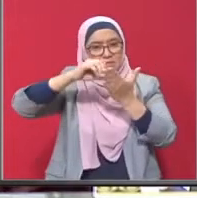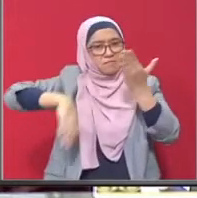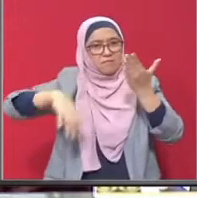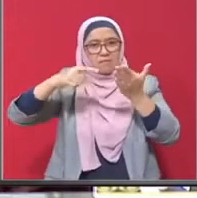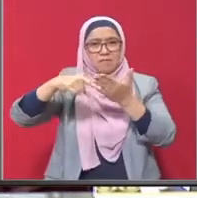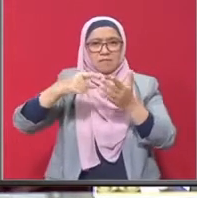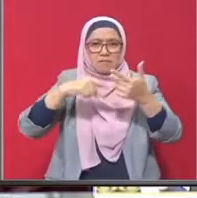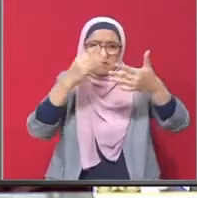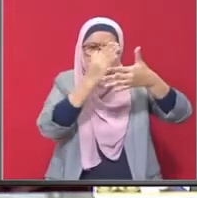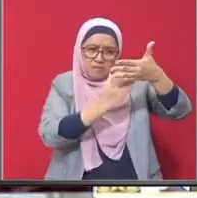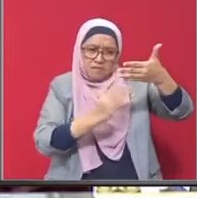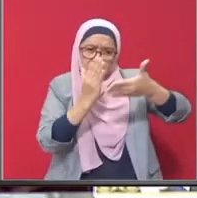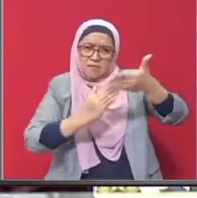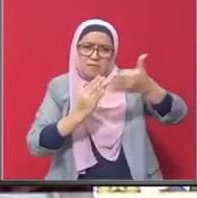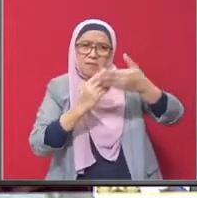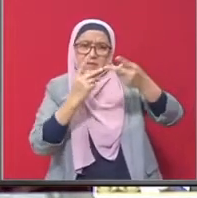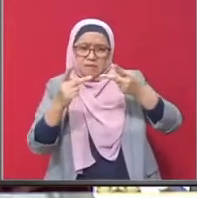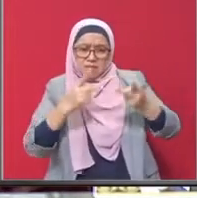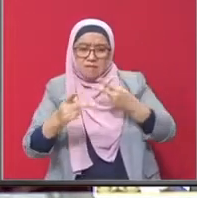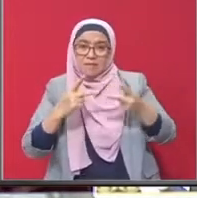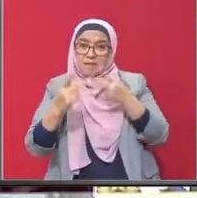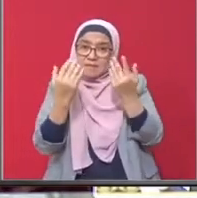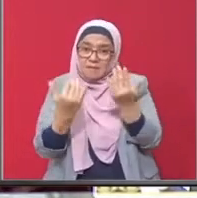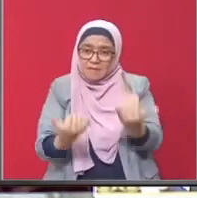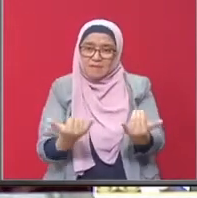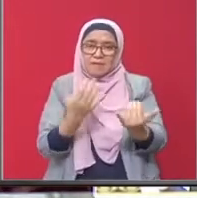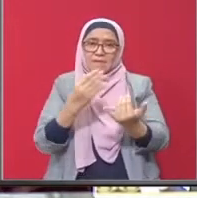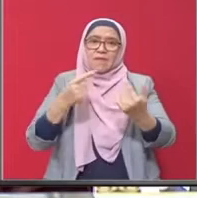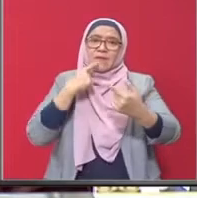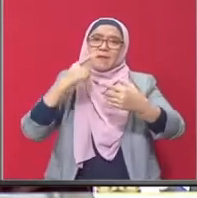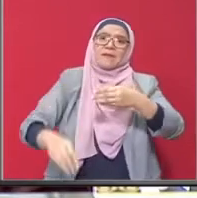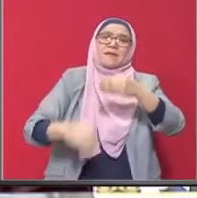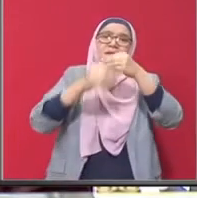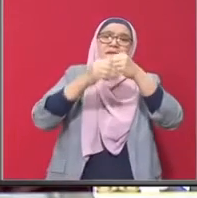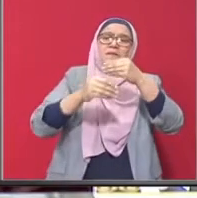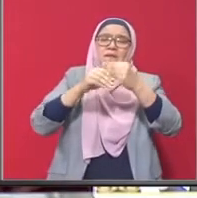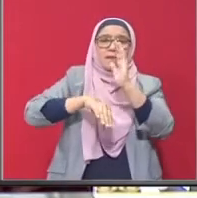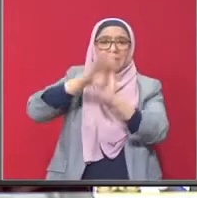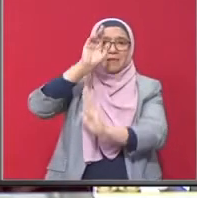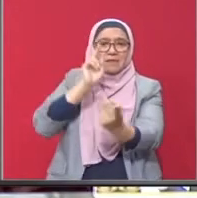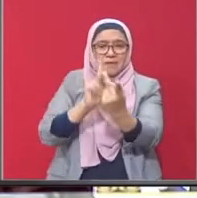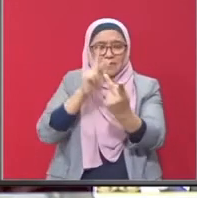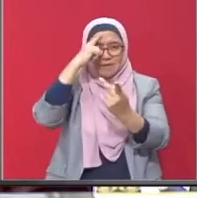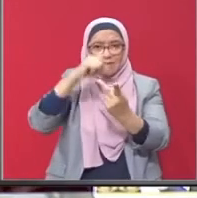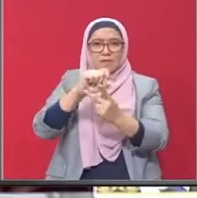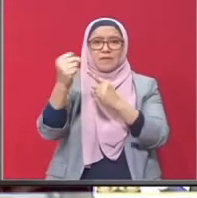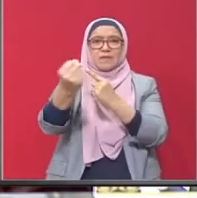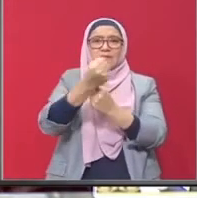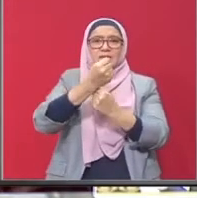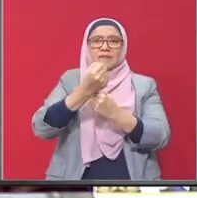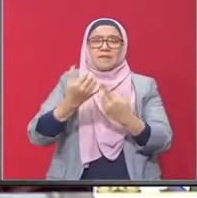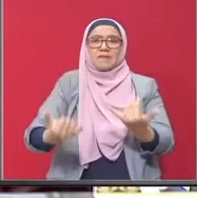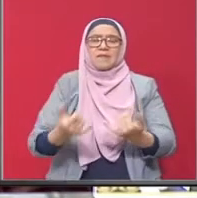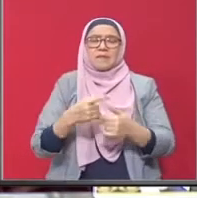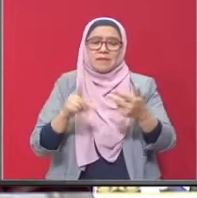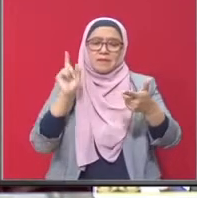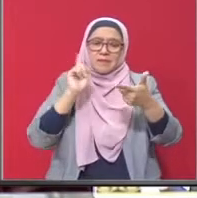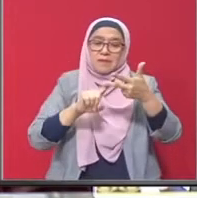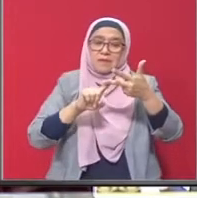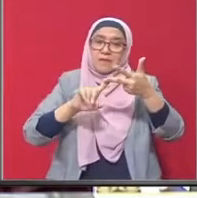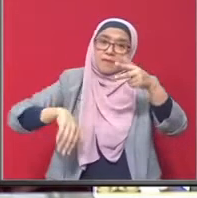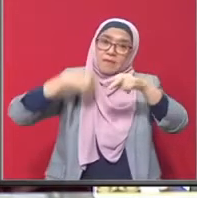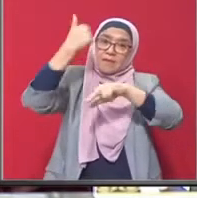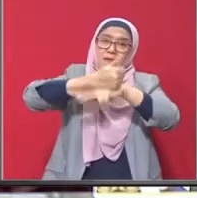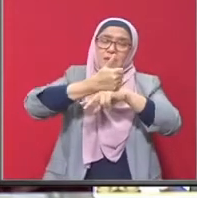pada masa kini dan menambahkan dengan lebih sesuai untuk memangkas MP3 wujudkan